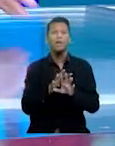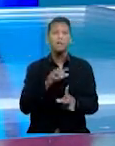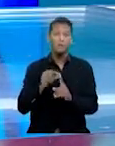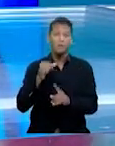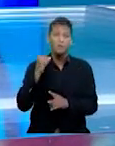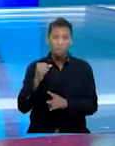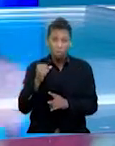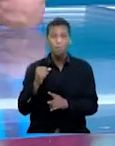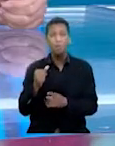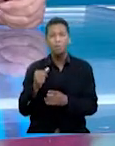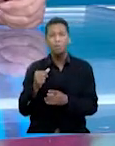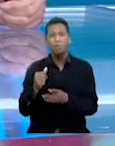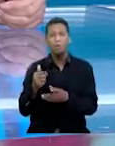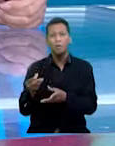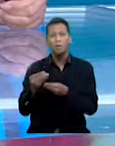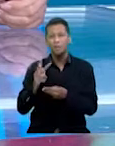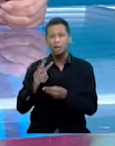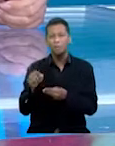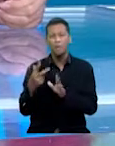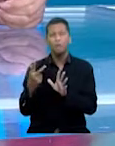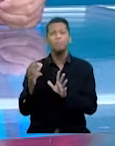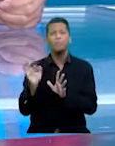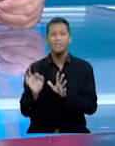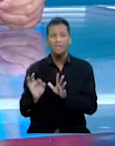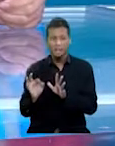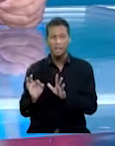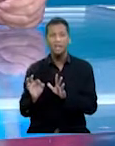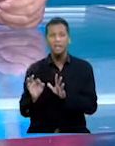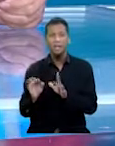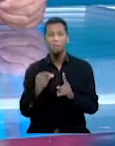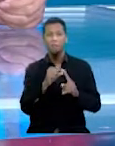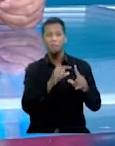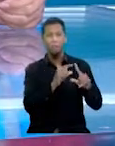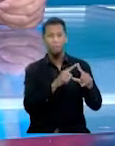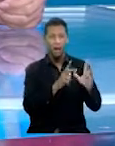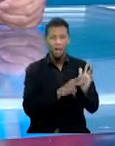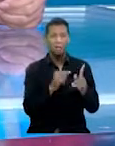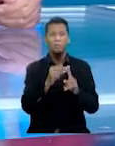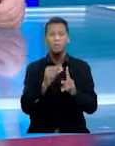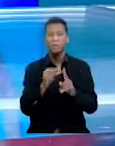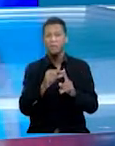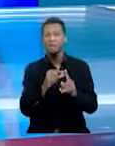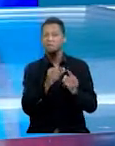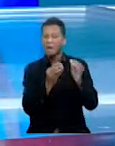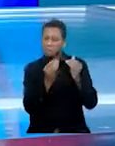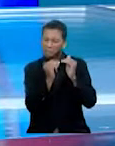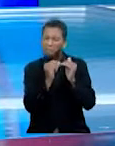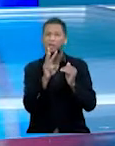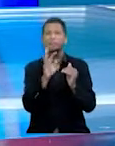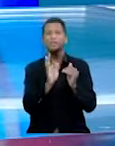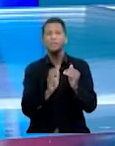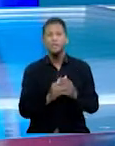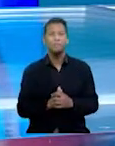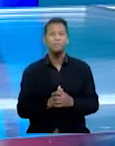elektabilitas 3,8%, unggul atas PAN dan juga P3 yang hanya di bawah 3%. Hasil ini membuat Partai